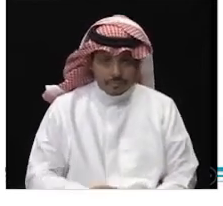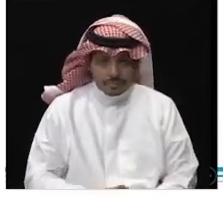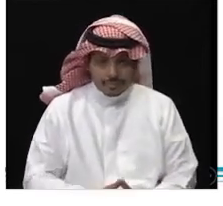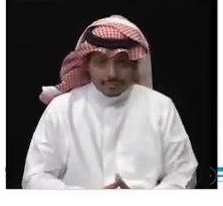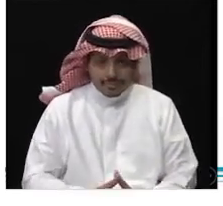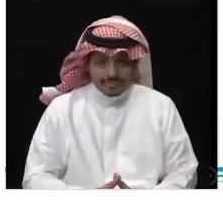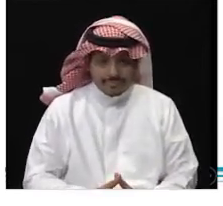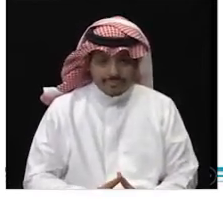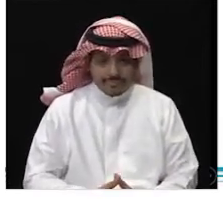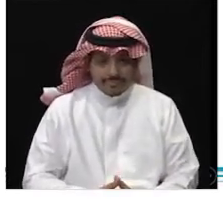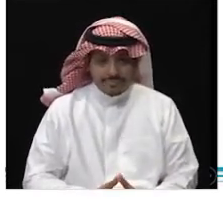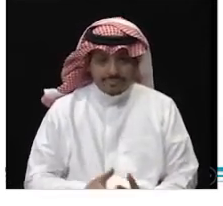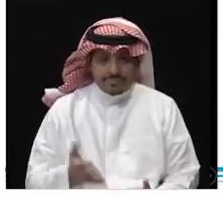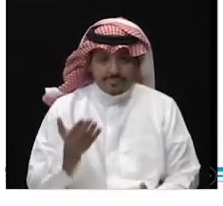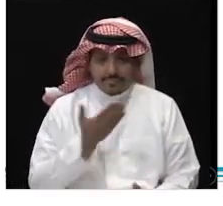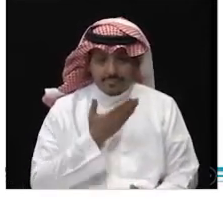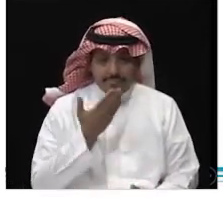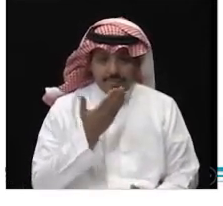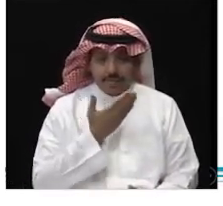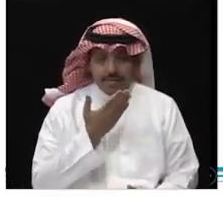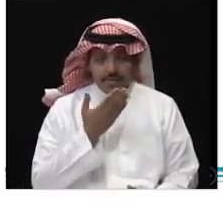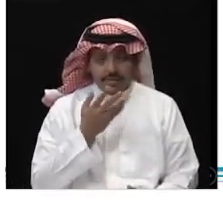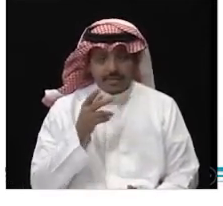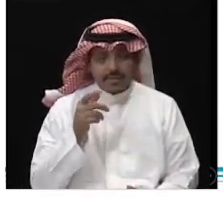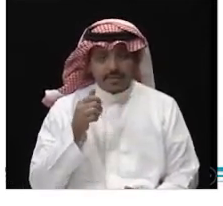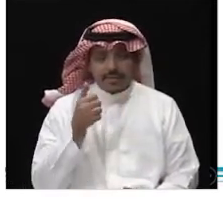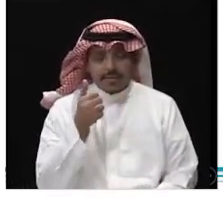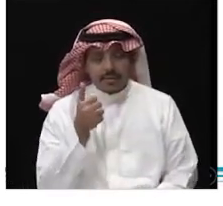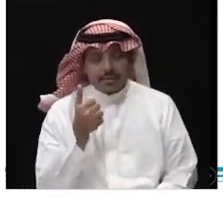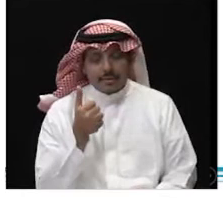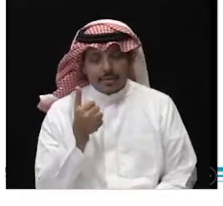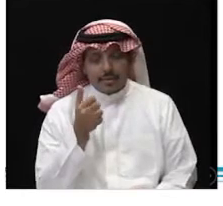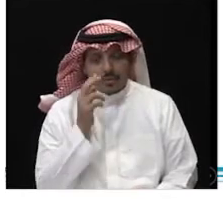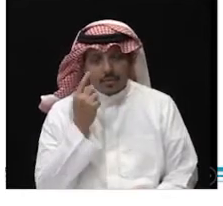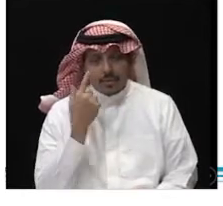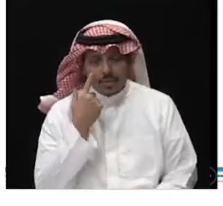يقرأ؟ يلا اقرأوا الآن، ممتاز، وهذه،